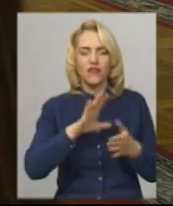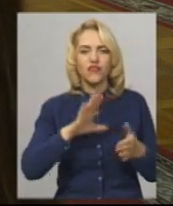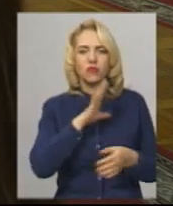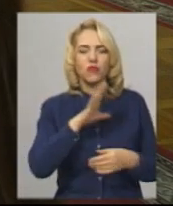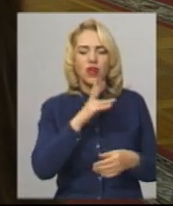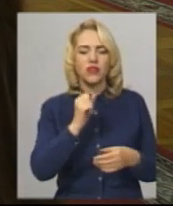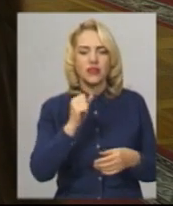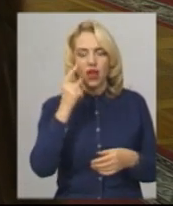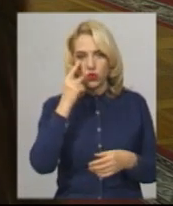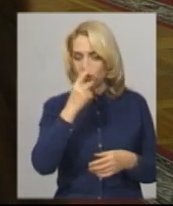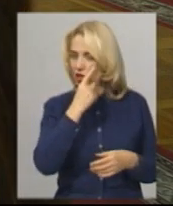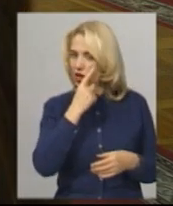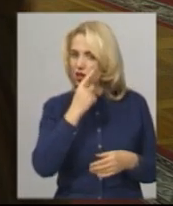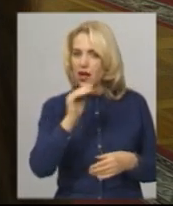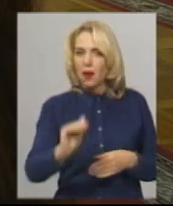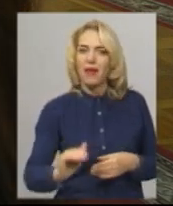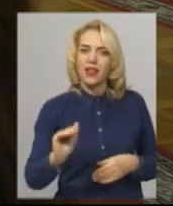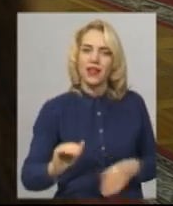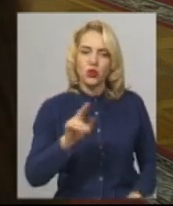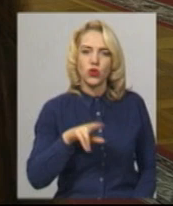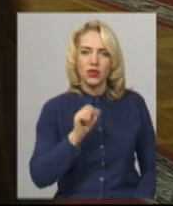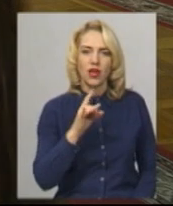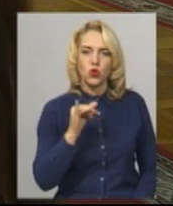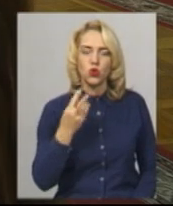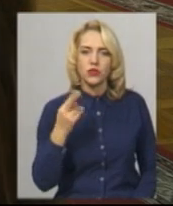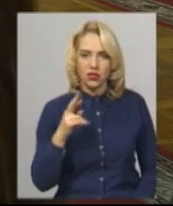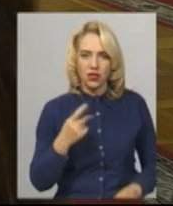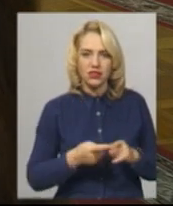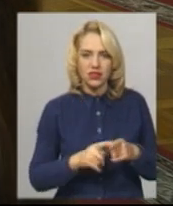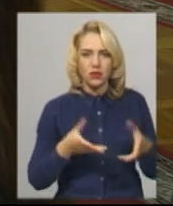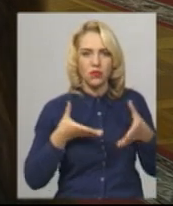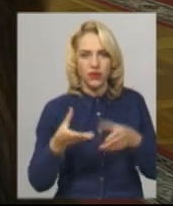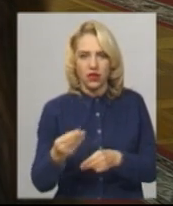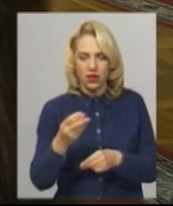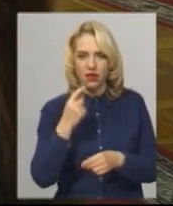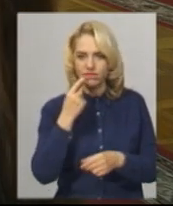очах маленької Дарусі, що призвело, власне, і до оніміння.